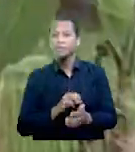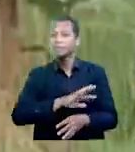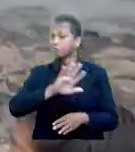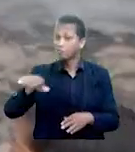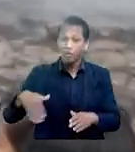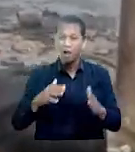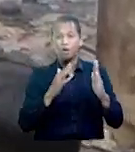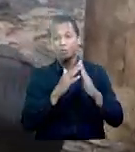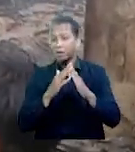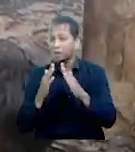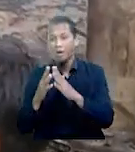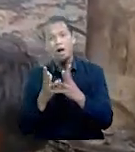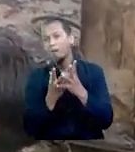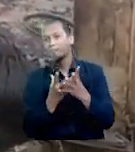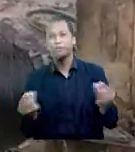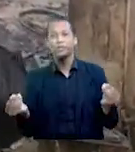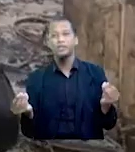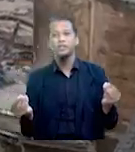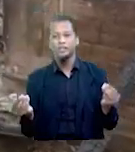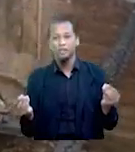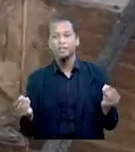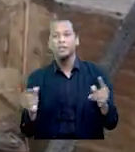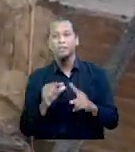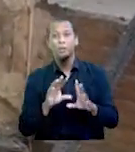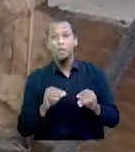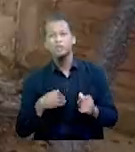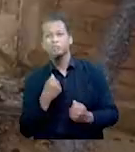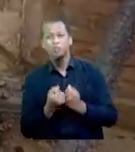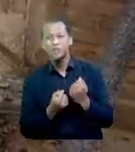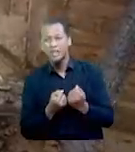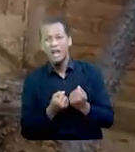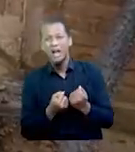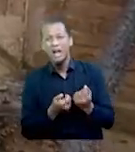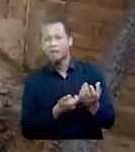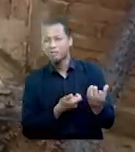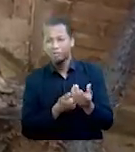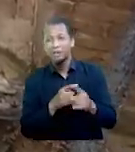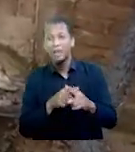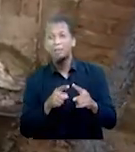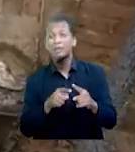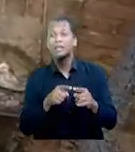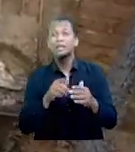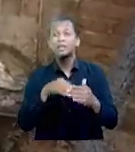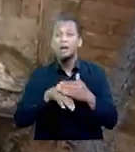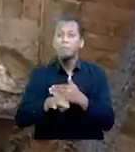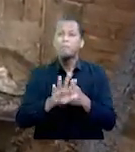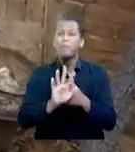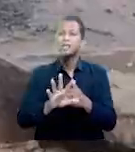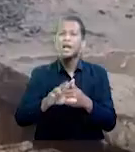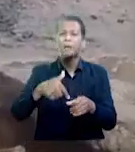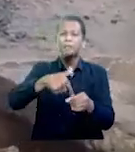isinya. Petugas pemadam kebakaran sempat terkendala memadamkan api lantaran dari dalam bangunan SPBU Mini banyak menyimpan BBM dalam